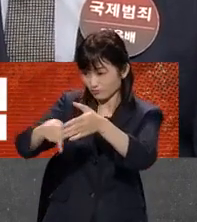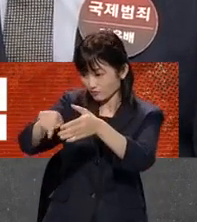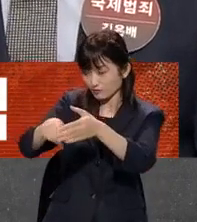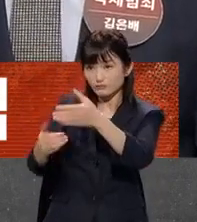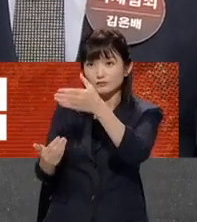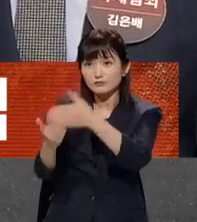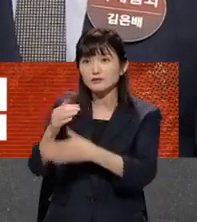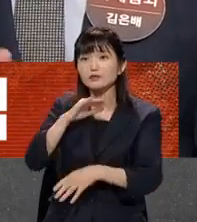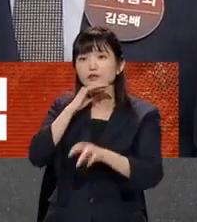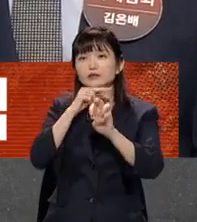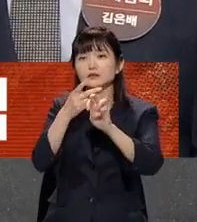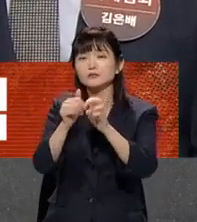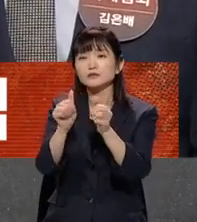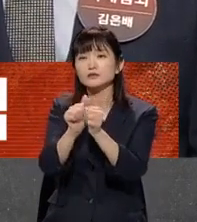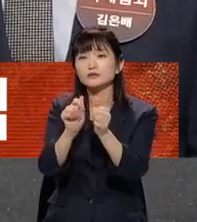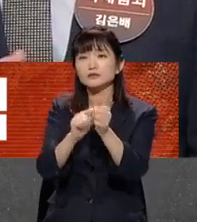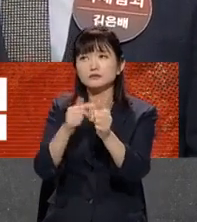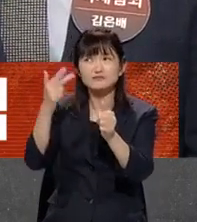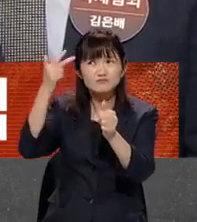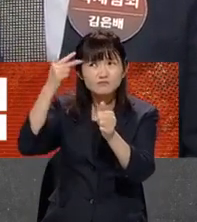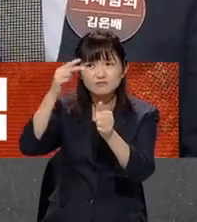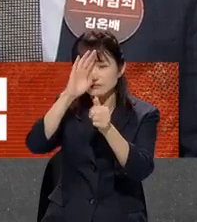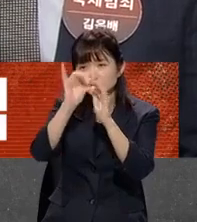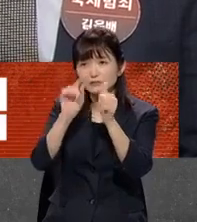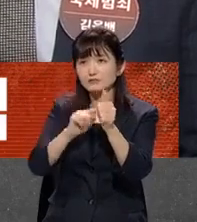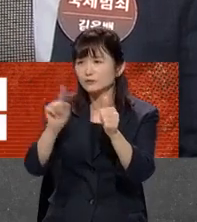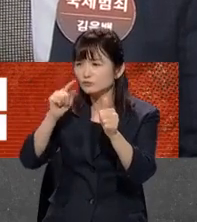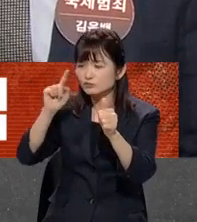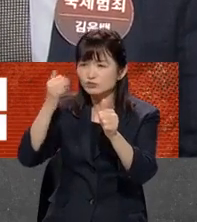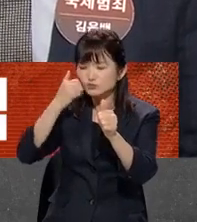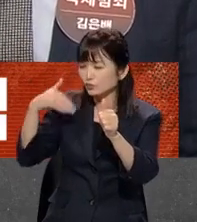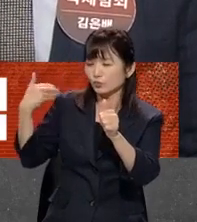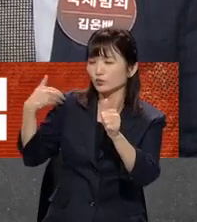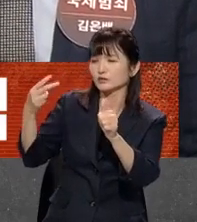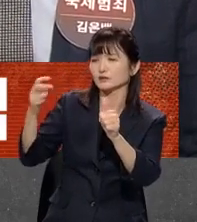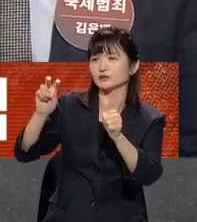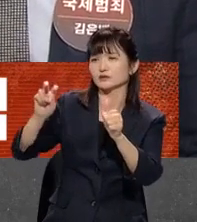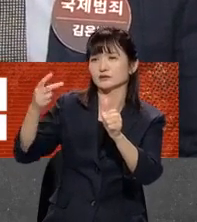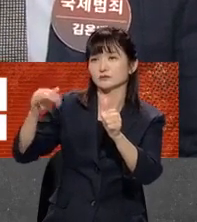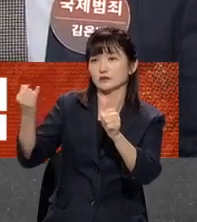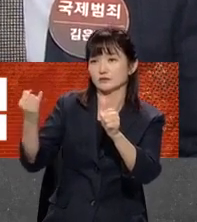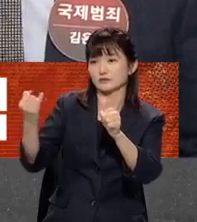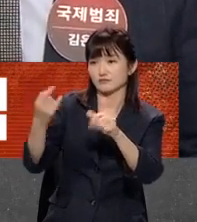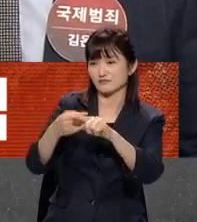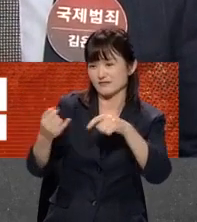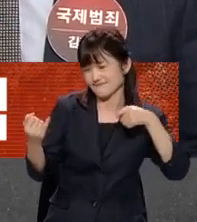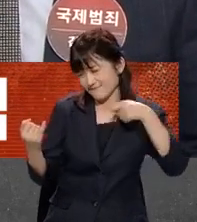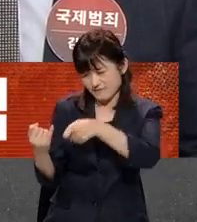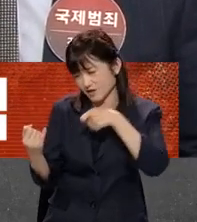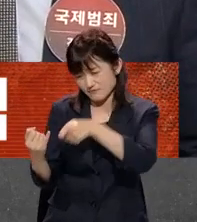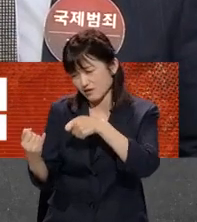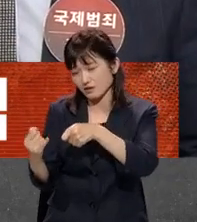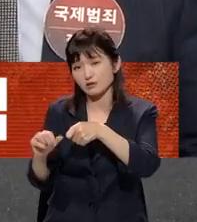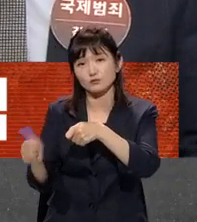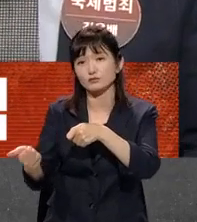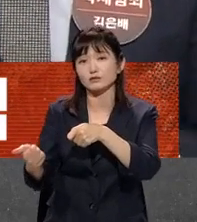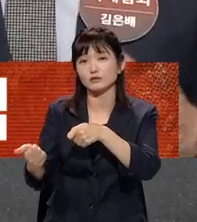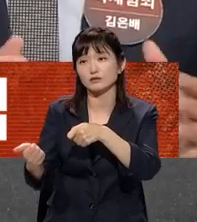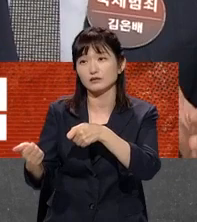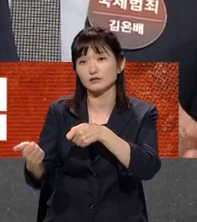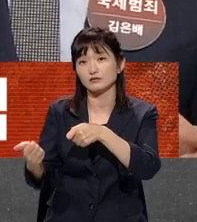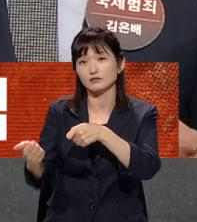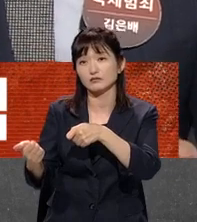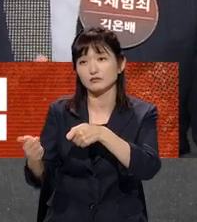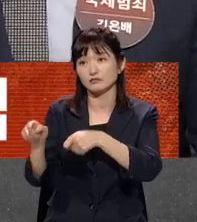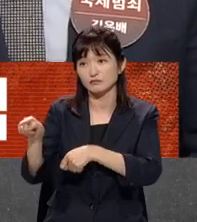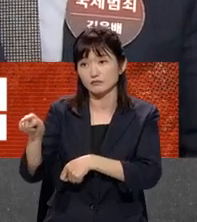질환자가 강보도 모르는 이거 안면이 없는 20대 여성 2명을 흉기로 잔인하게 살해한 사건인데 이런